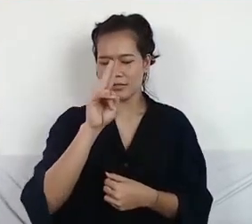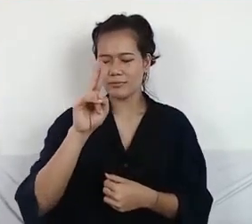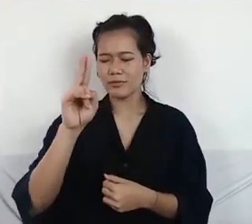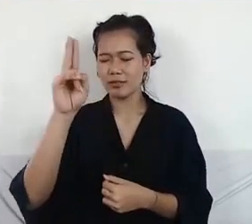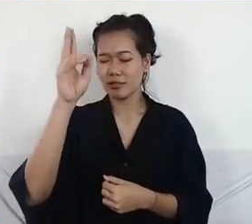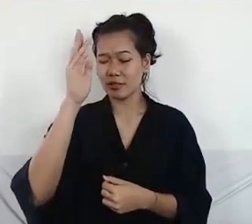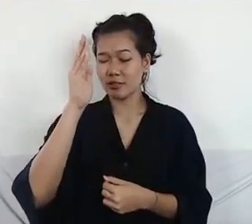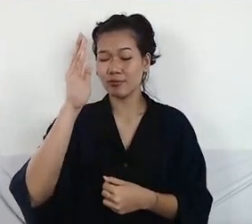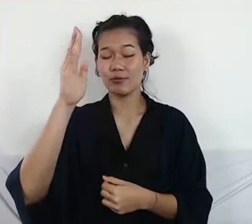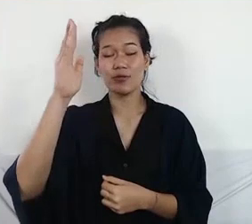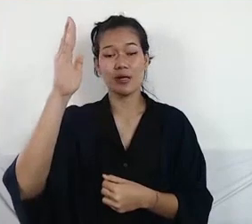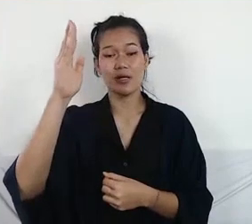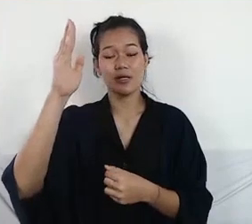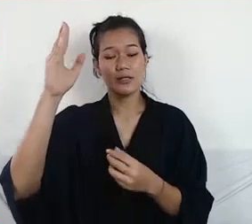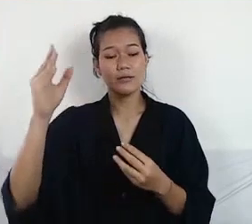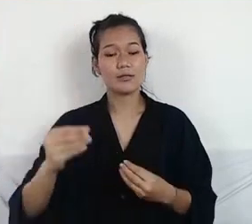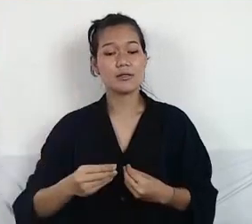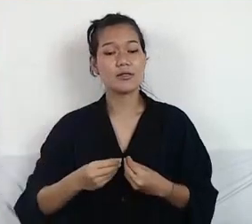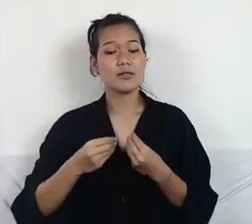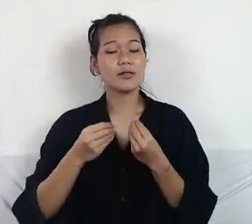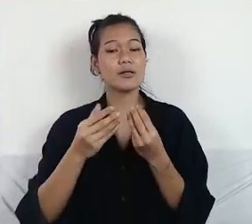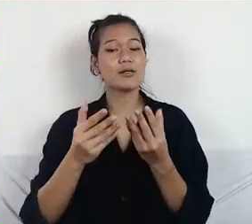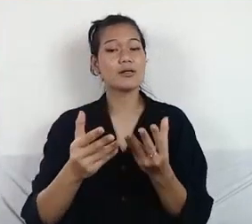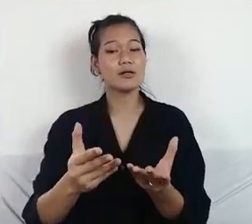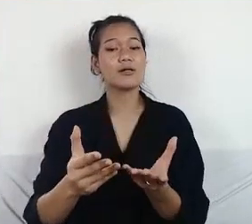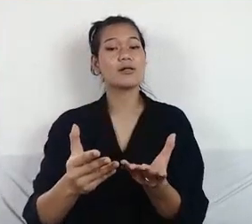Tuhan memberi